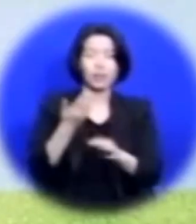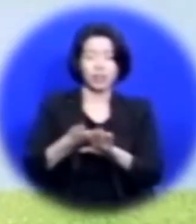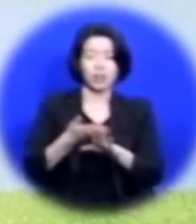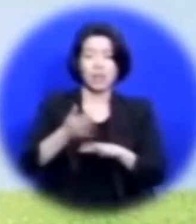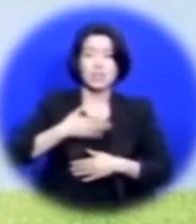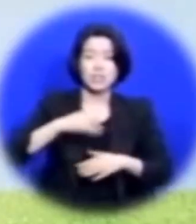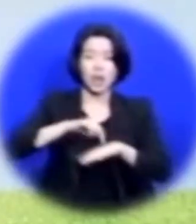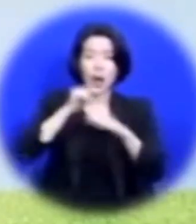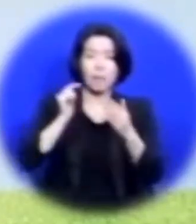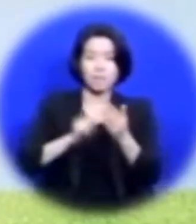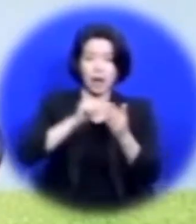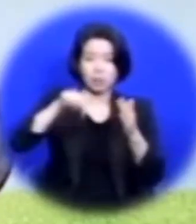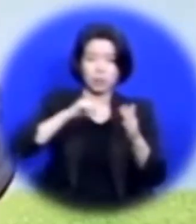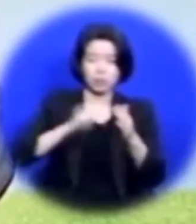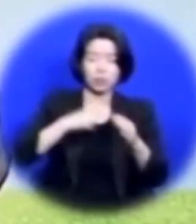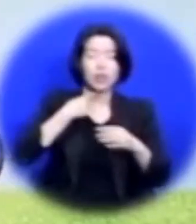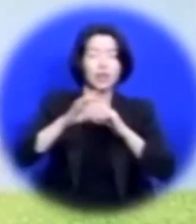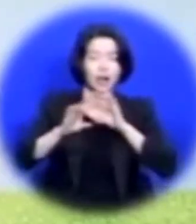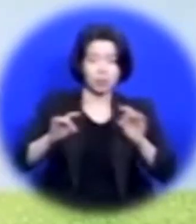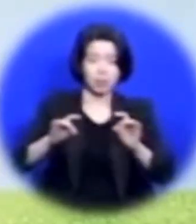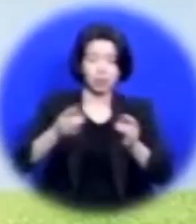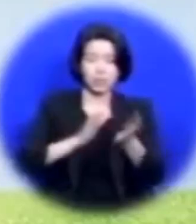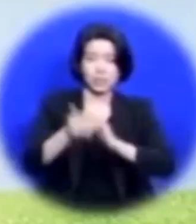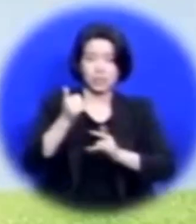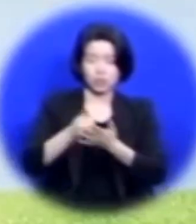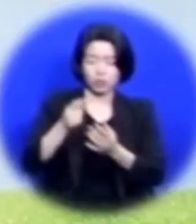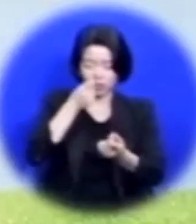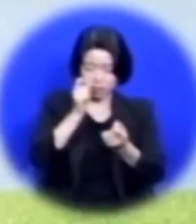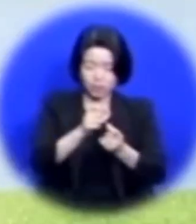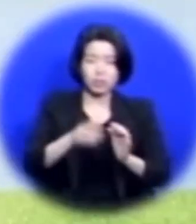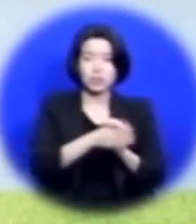마음속에 갈망은 예수님과의 친밀하며